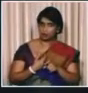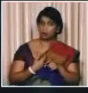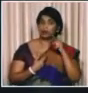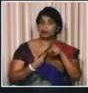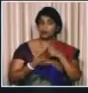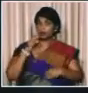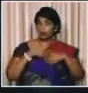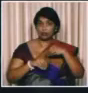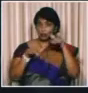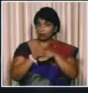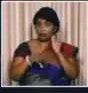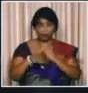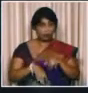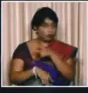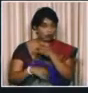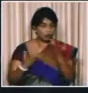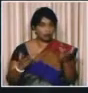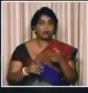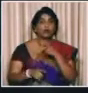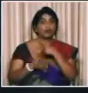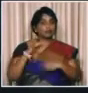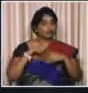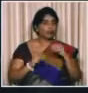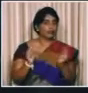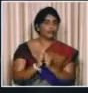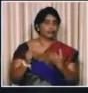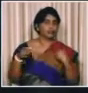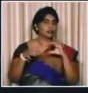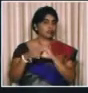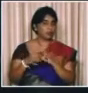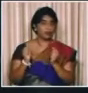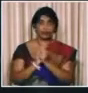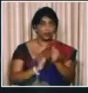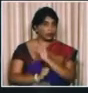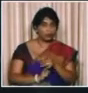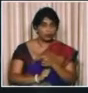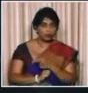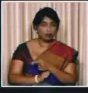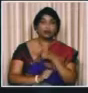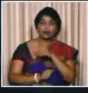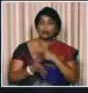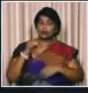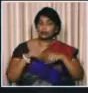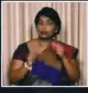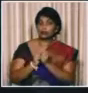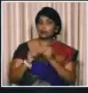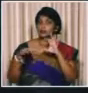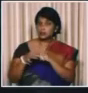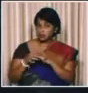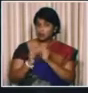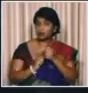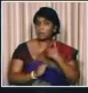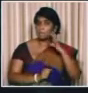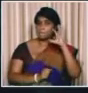ඔහු දේශපාලන ක්‍රියාධාරී හිටියේ නැද්ද ඔය යම් දේශපාලන ව්‍යාපාරයකට සම්බන්ධ වෙලා වැඩ කරේ නැද්ද ඒ දේශපාලන ව්‍යාපාරයකට සම්බන්ධ වී වැඩ